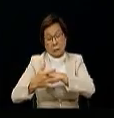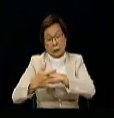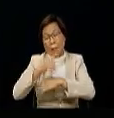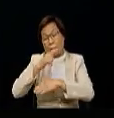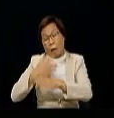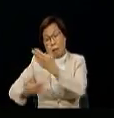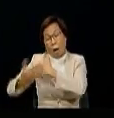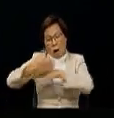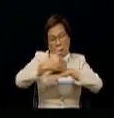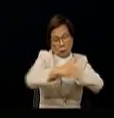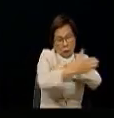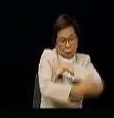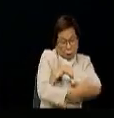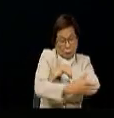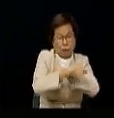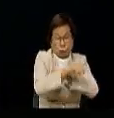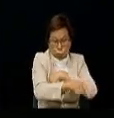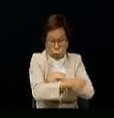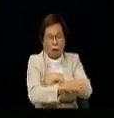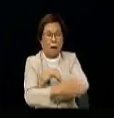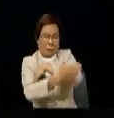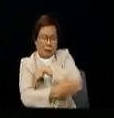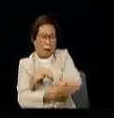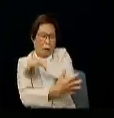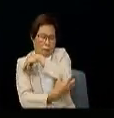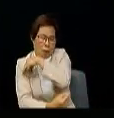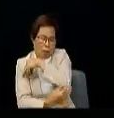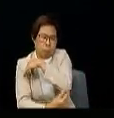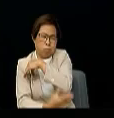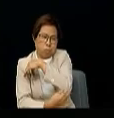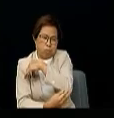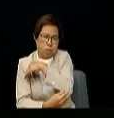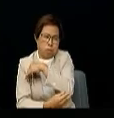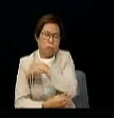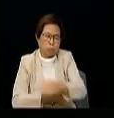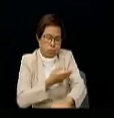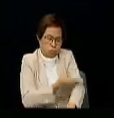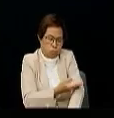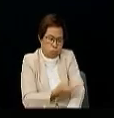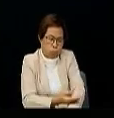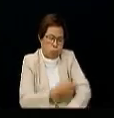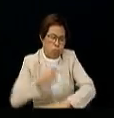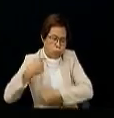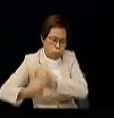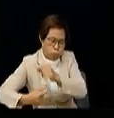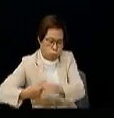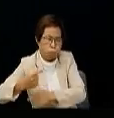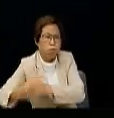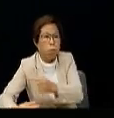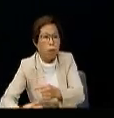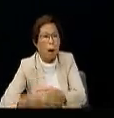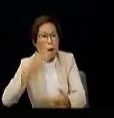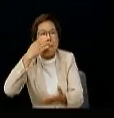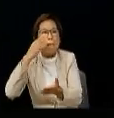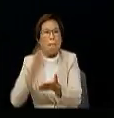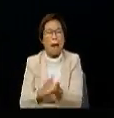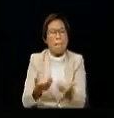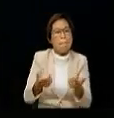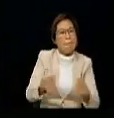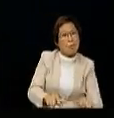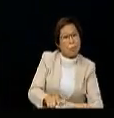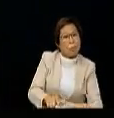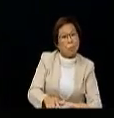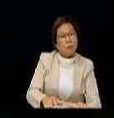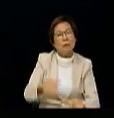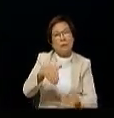negara-negara tertentu yang negara miskin tuh mewarisi apa penyang Buruk yang berlaku